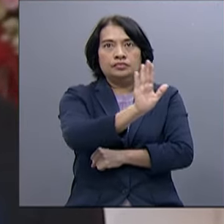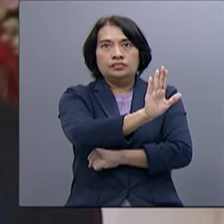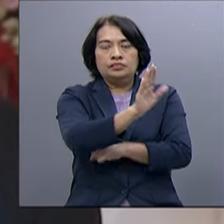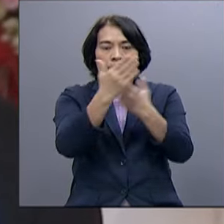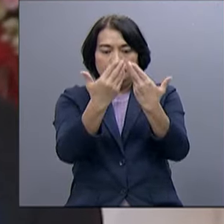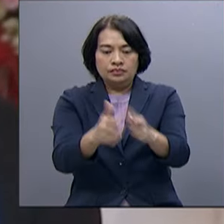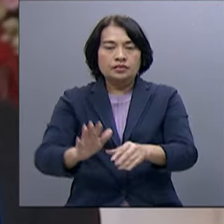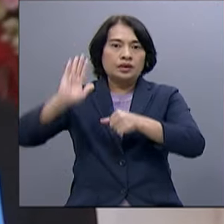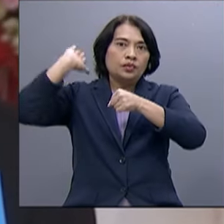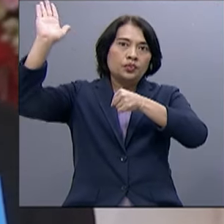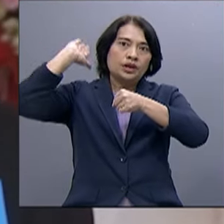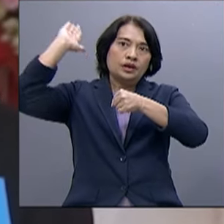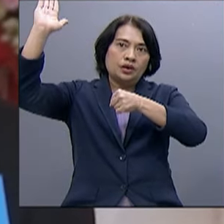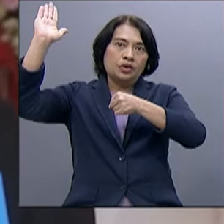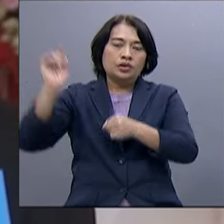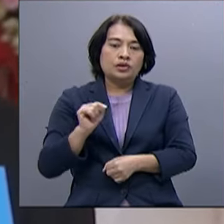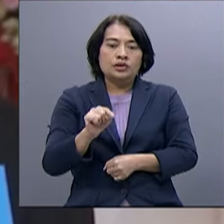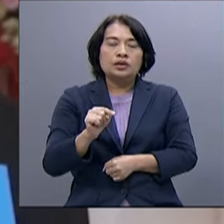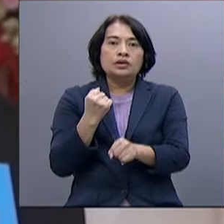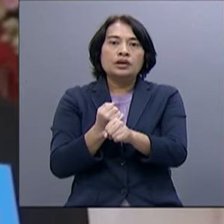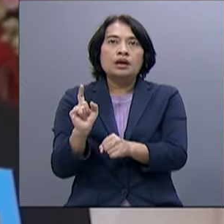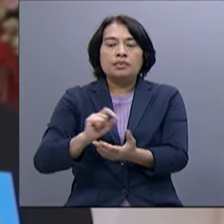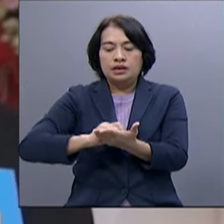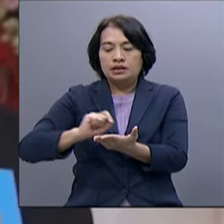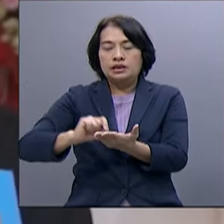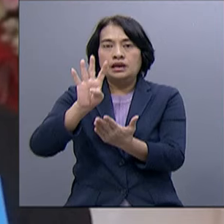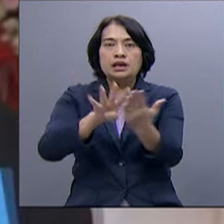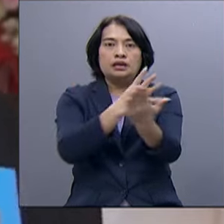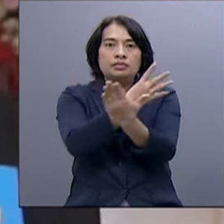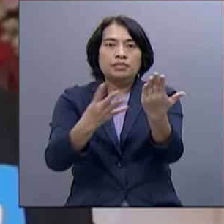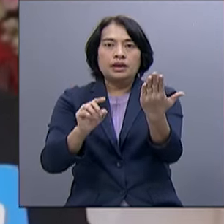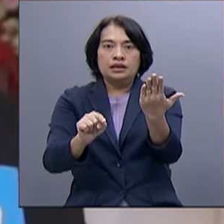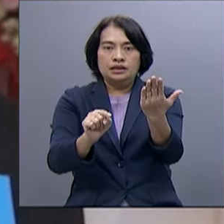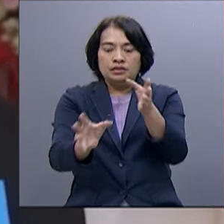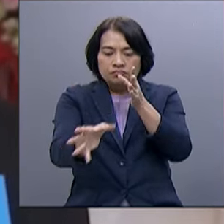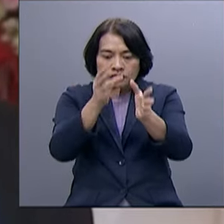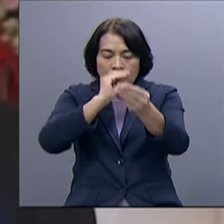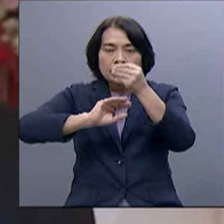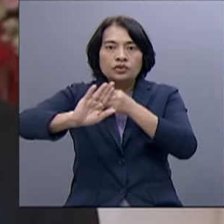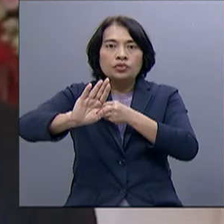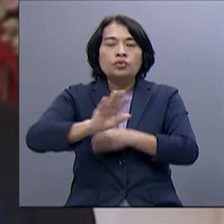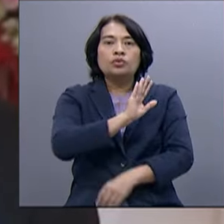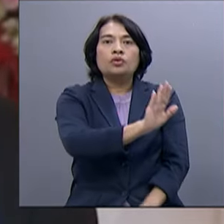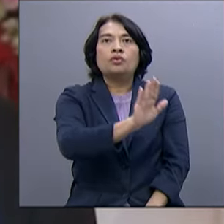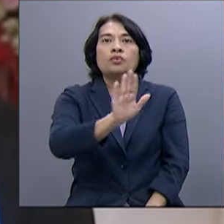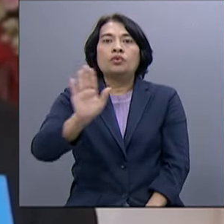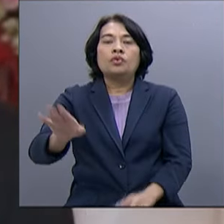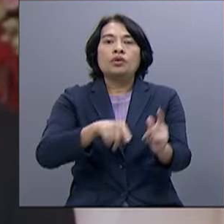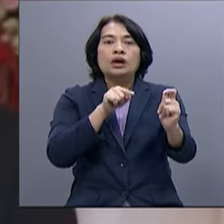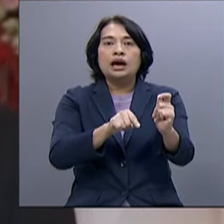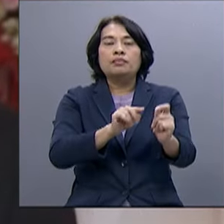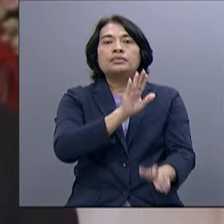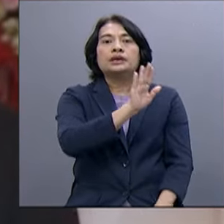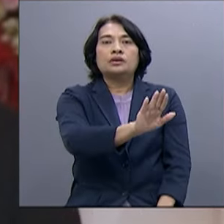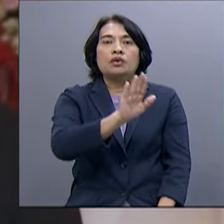นท่านวิทยากรก็จะพาเขียนแผนการจัดการเรียนรู้นะคะของใครของคนนั้นหรือว่าอำเภอไหนอำเภอนั้นค่ะ